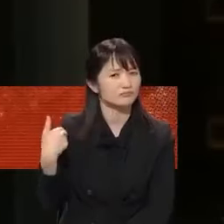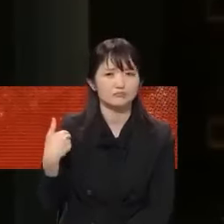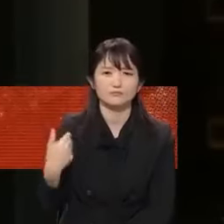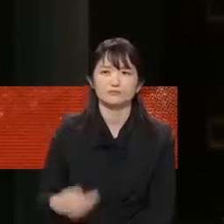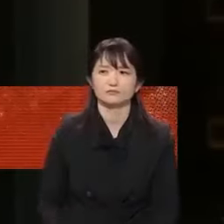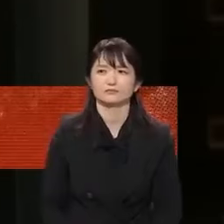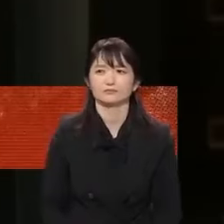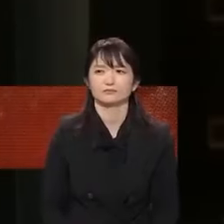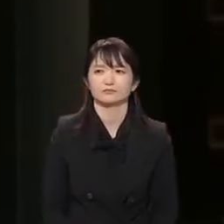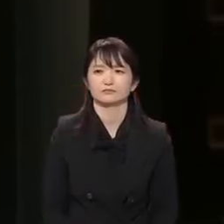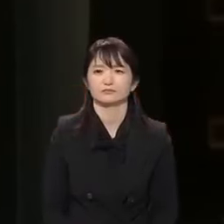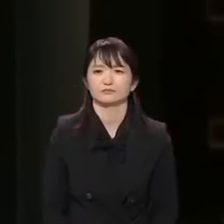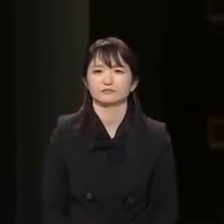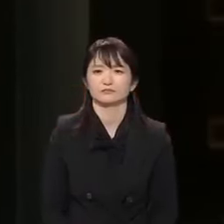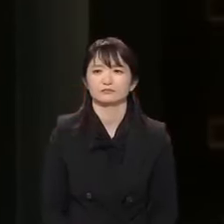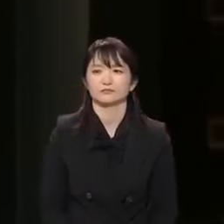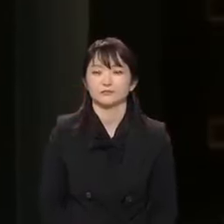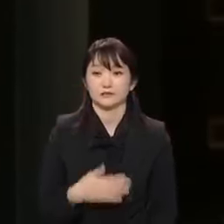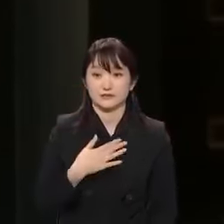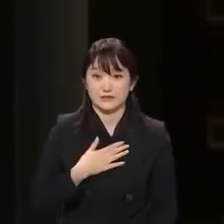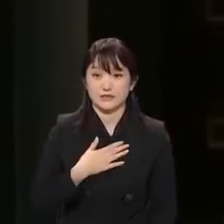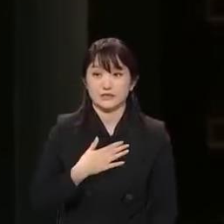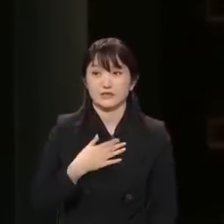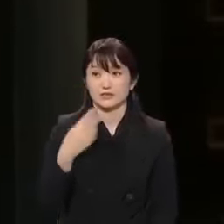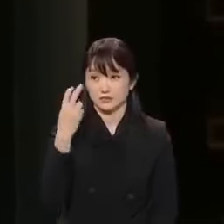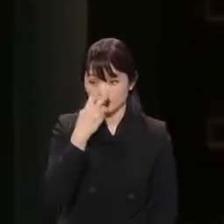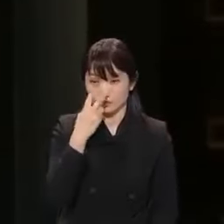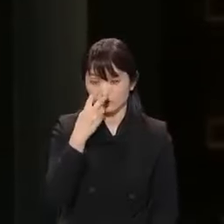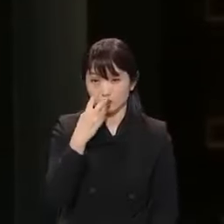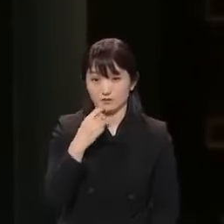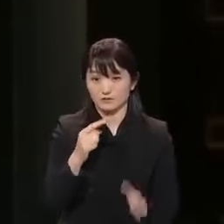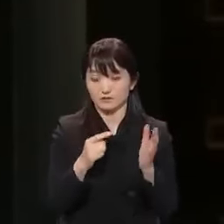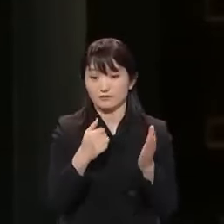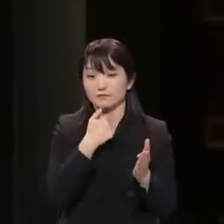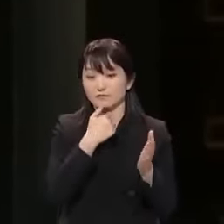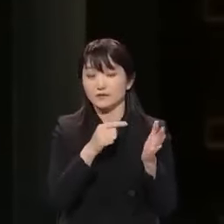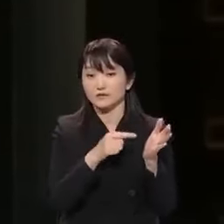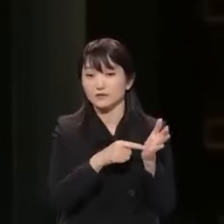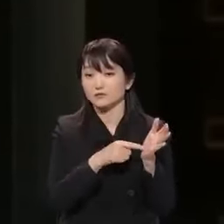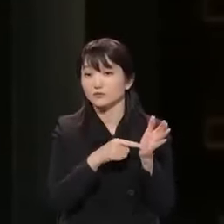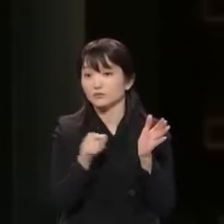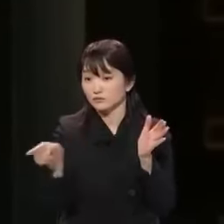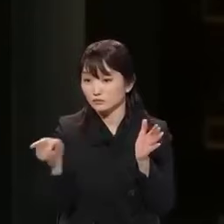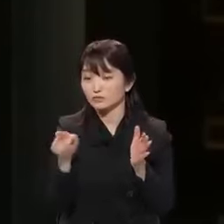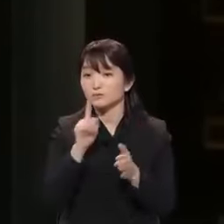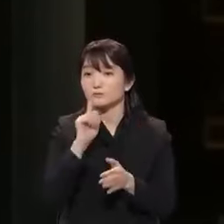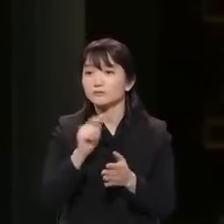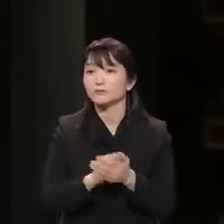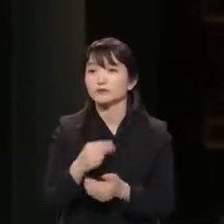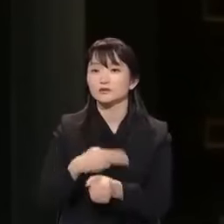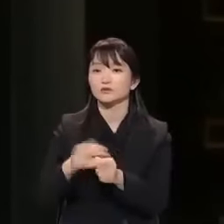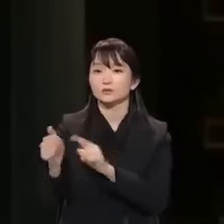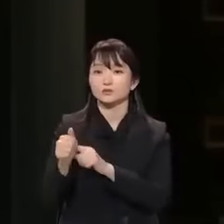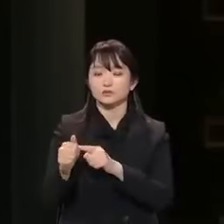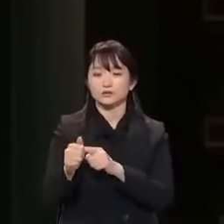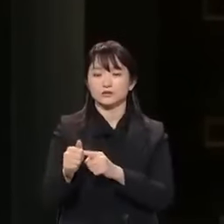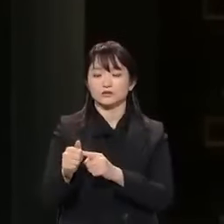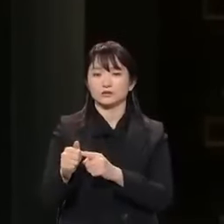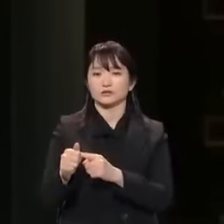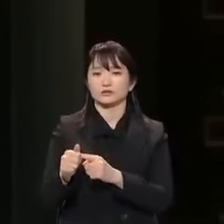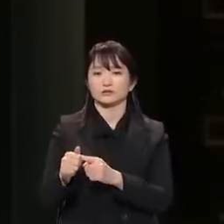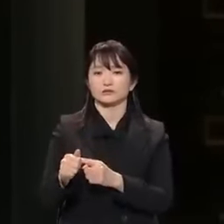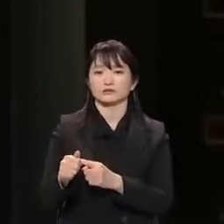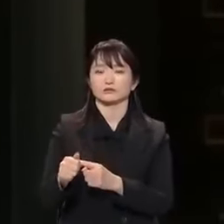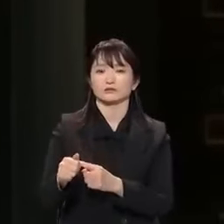그 제가 취재를 했어요. 저는 그냥 단도직입적으로 얘기할 겁니다. 이 교사는 교단에 있으면 안 돼요.